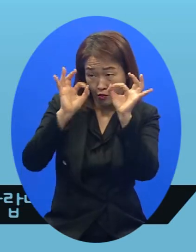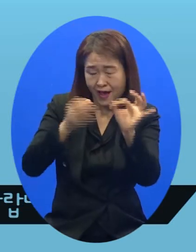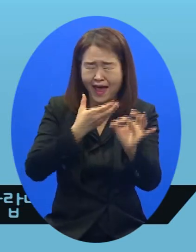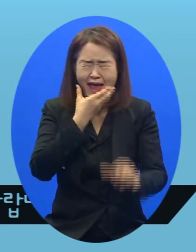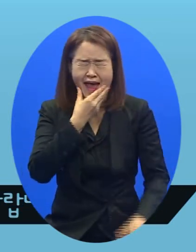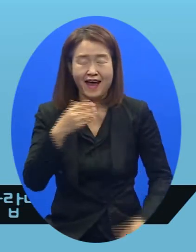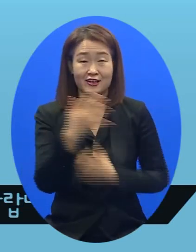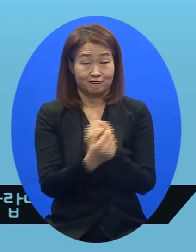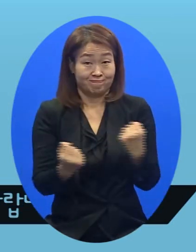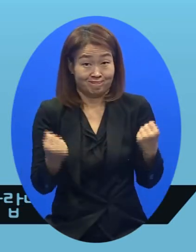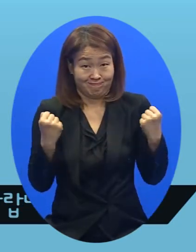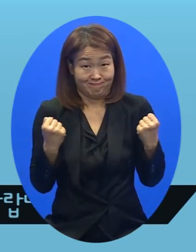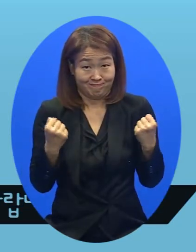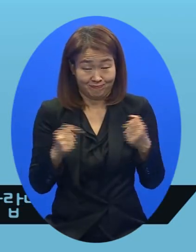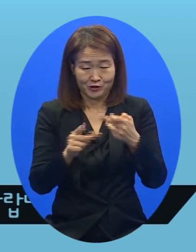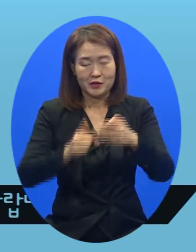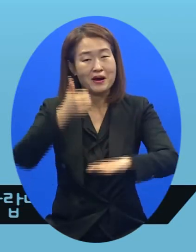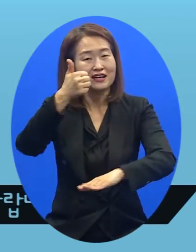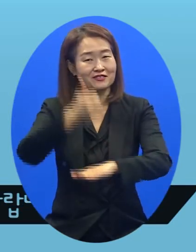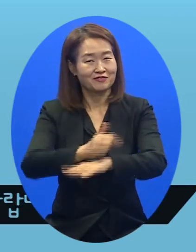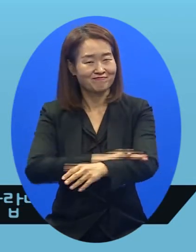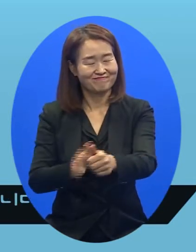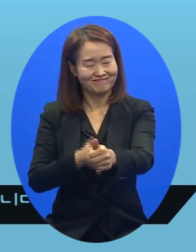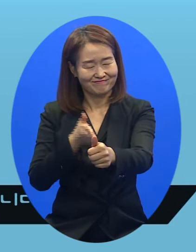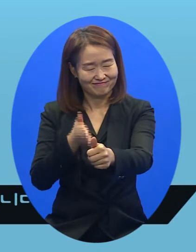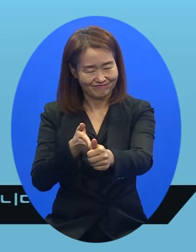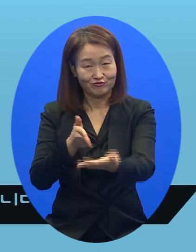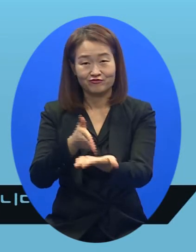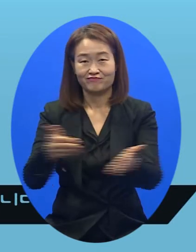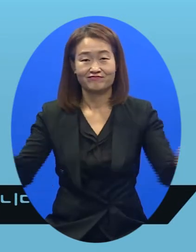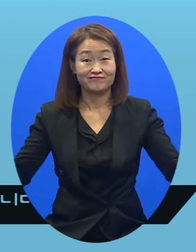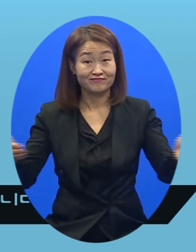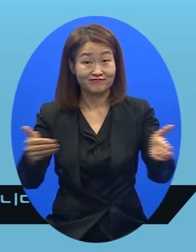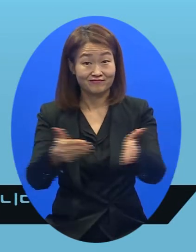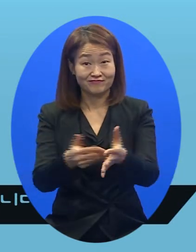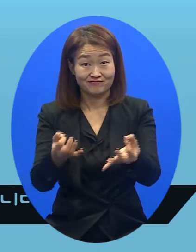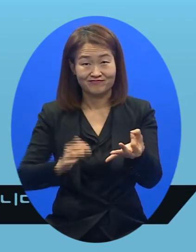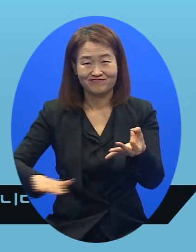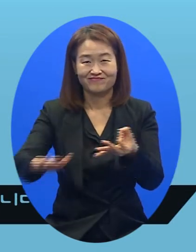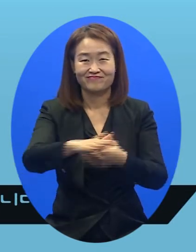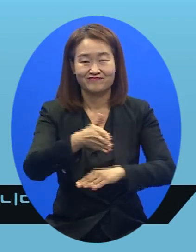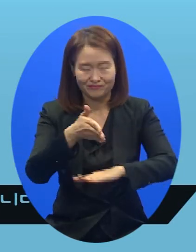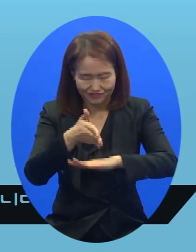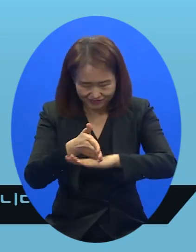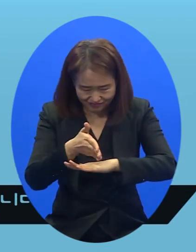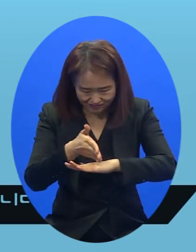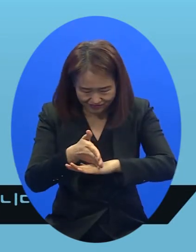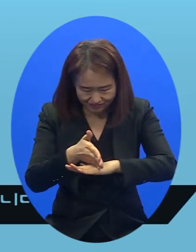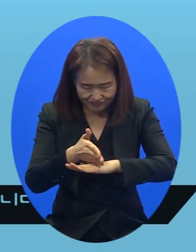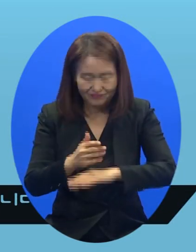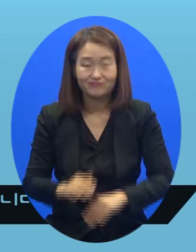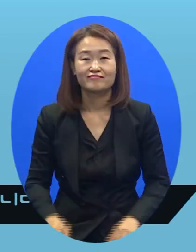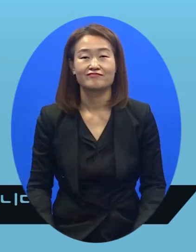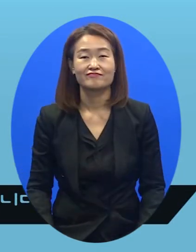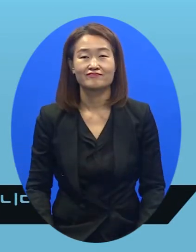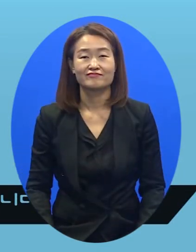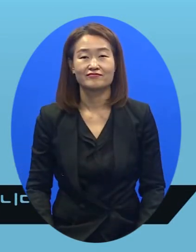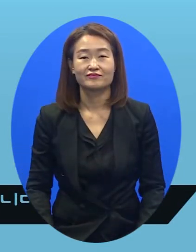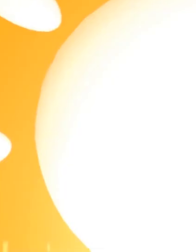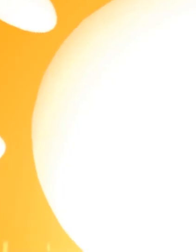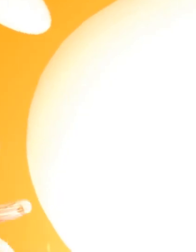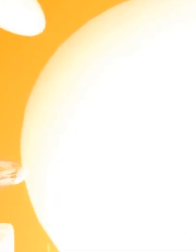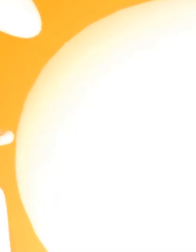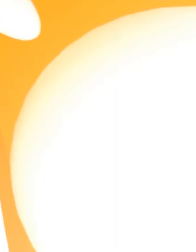참고하셔서 행복하고 건강한 연말 되시길 바랍니다. 그럼 날씨와 뉴스를 마치겠습니다. 시청해주신 여러분 고맙습니다.